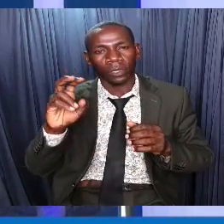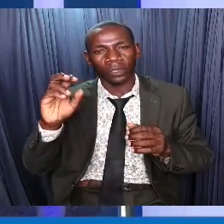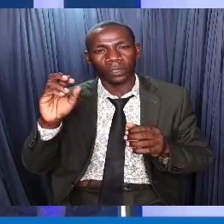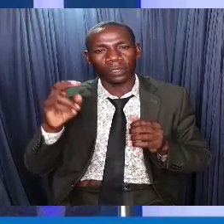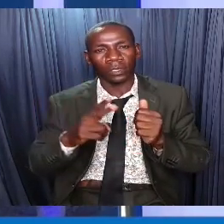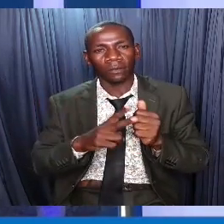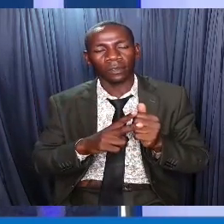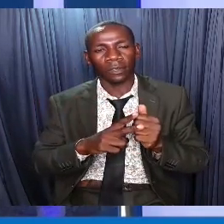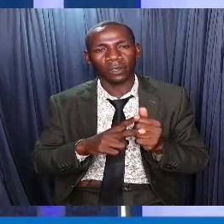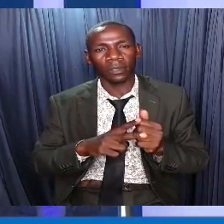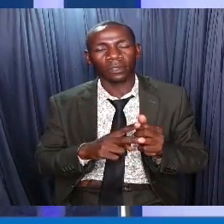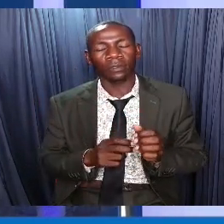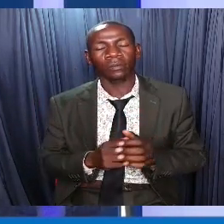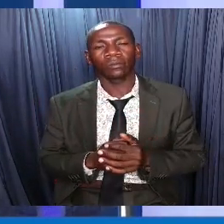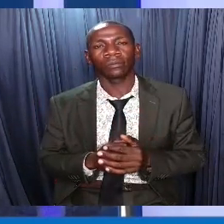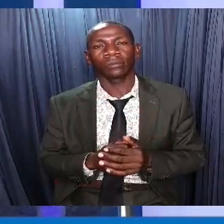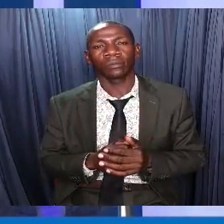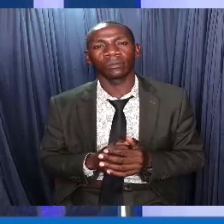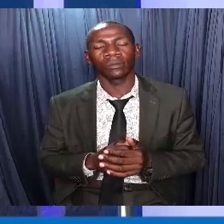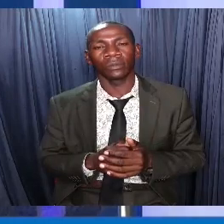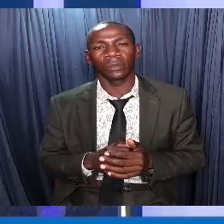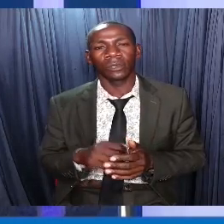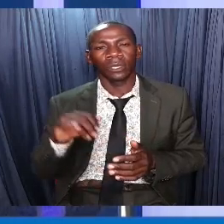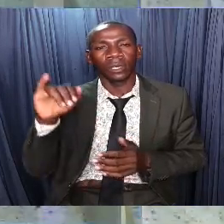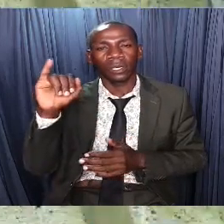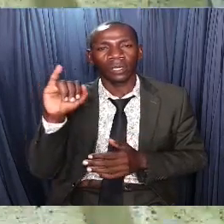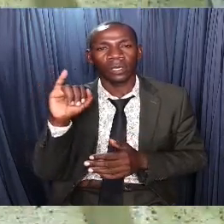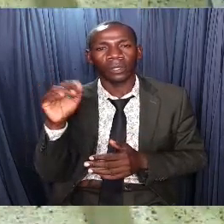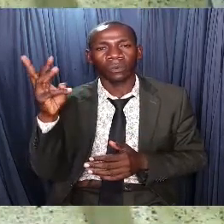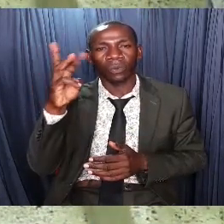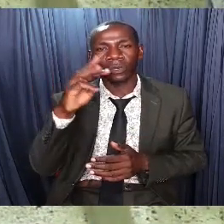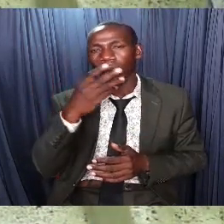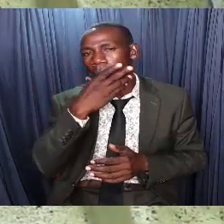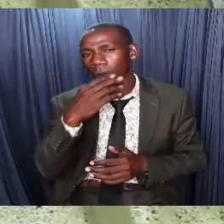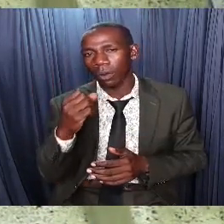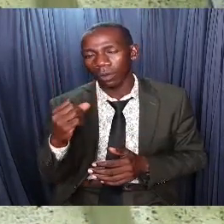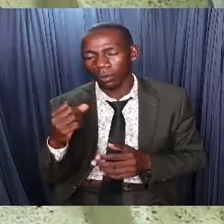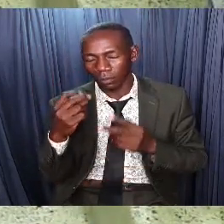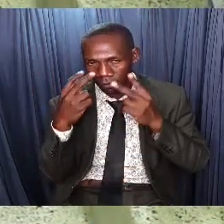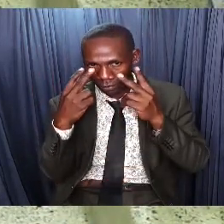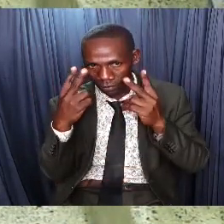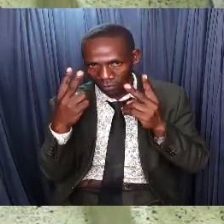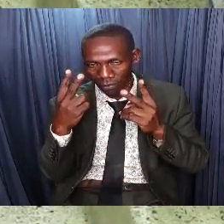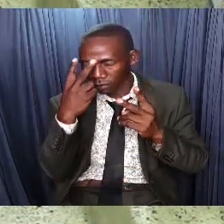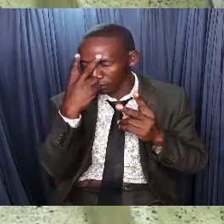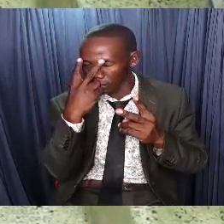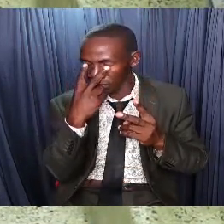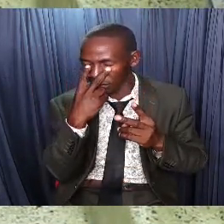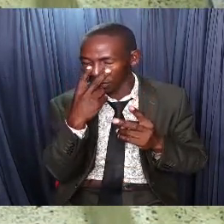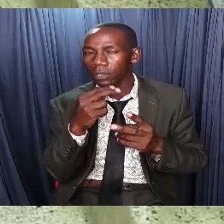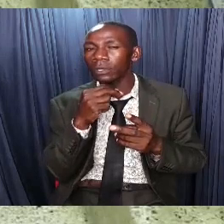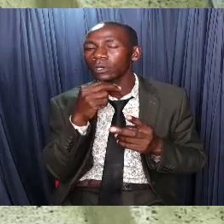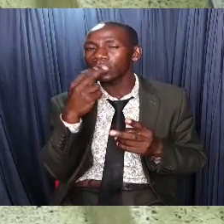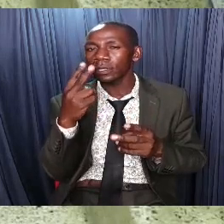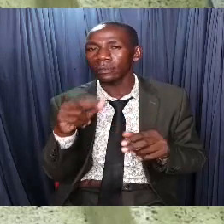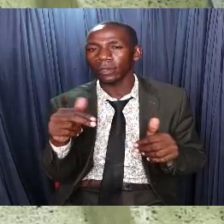27. Start from verse 1. Ikawa Isaka alipokuwa mzee na macho yake yamepofuka